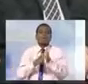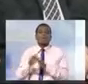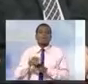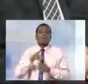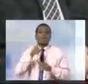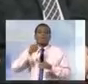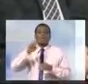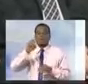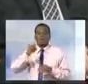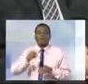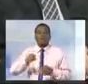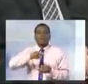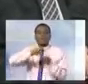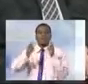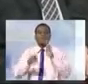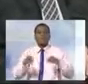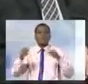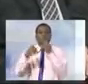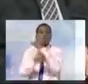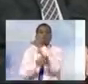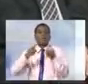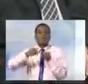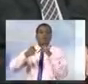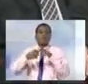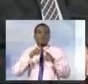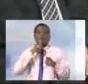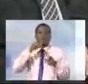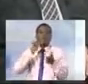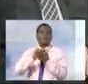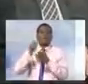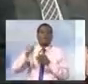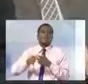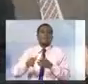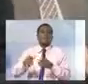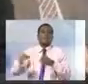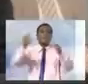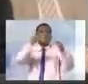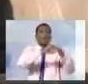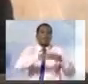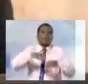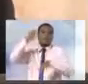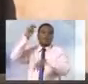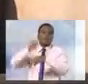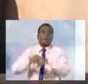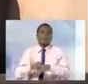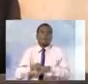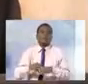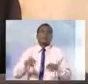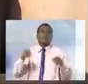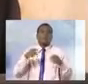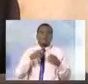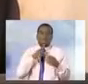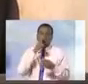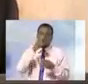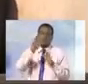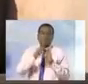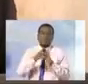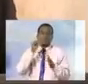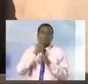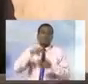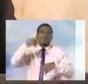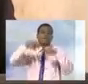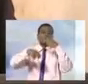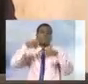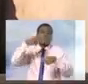représentants des États amis est celle de la réconciliation. Bien évidemment, c'est